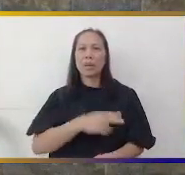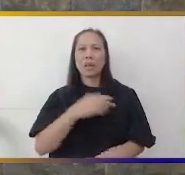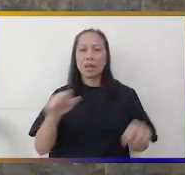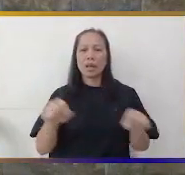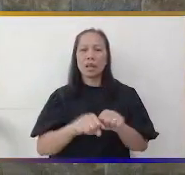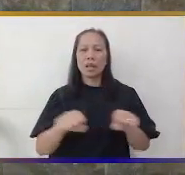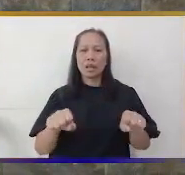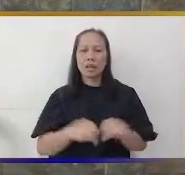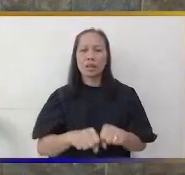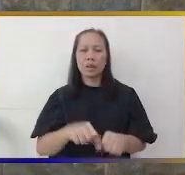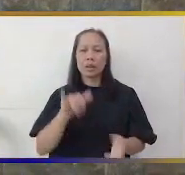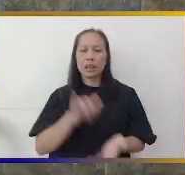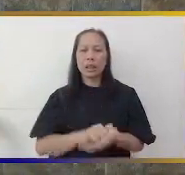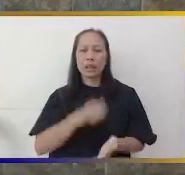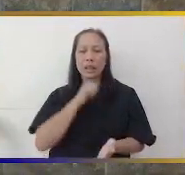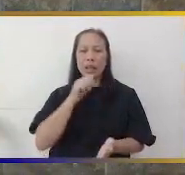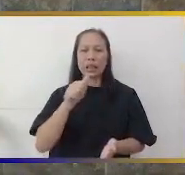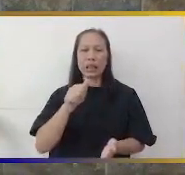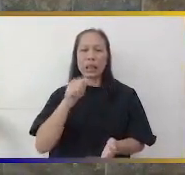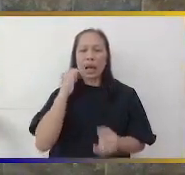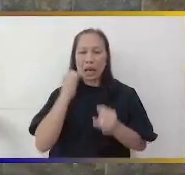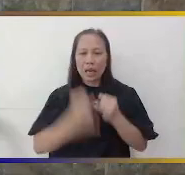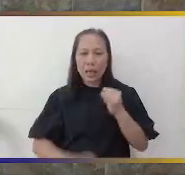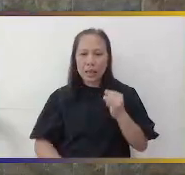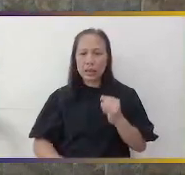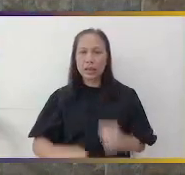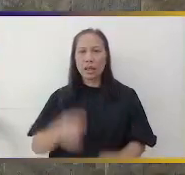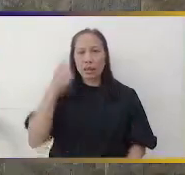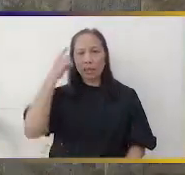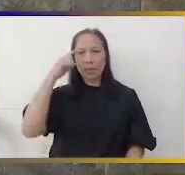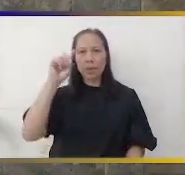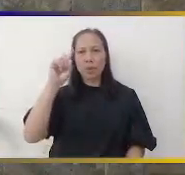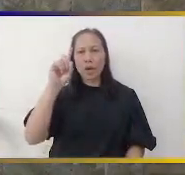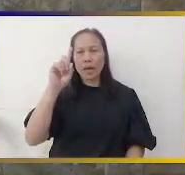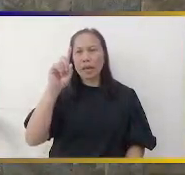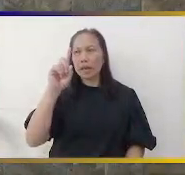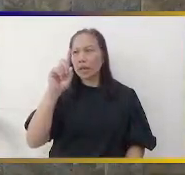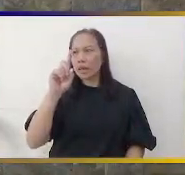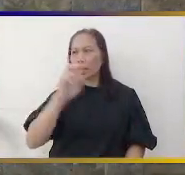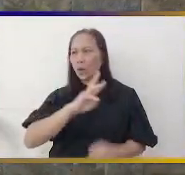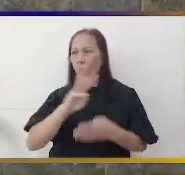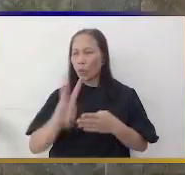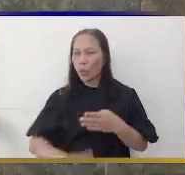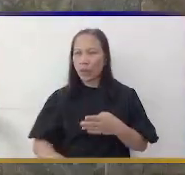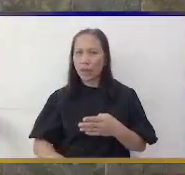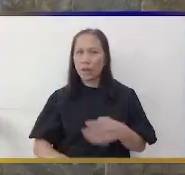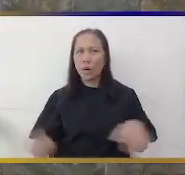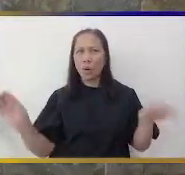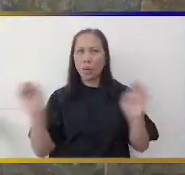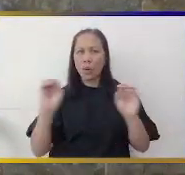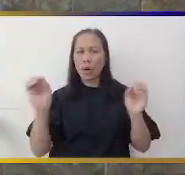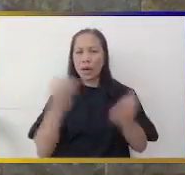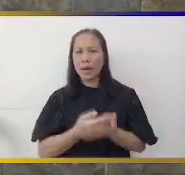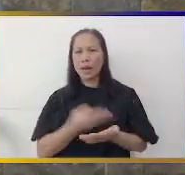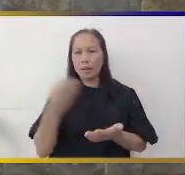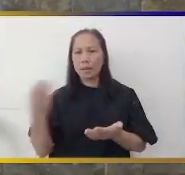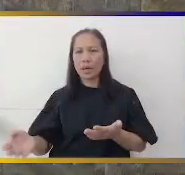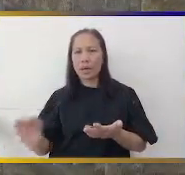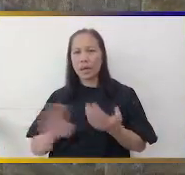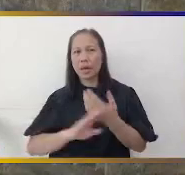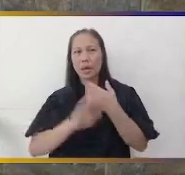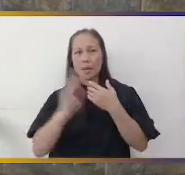linggo you see wala pang Bumili ng bag na hindi tatagal ng tatlong